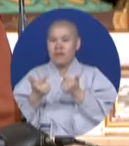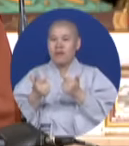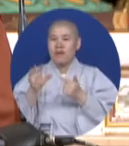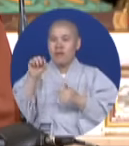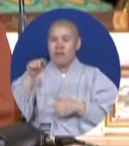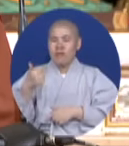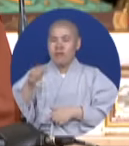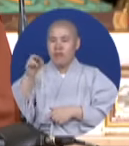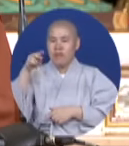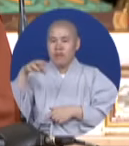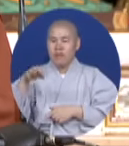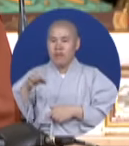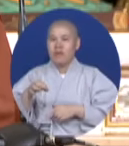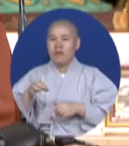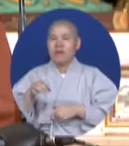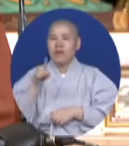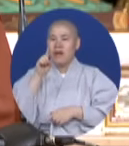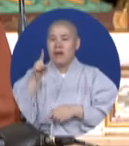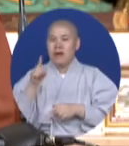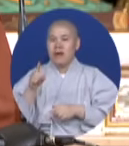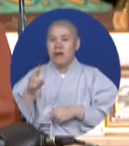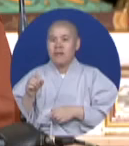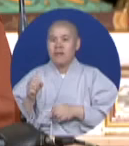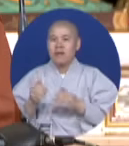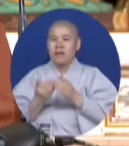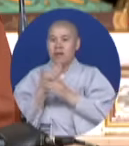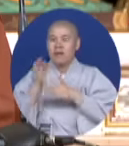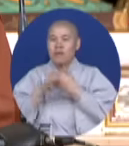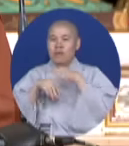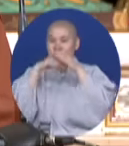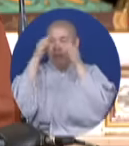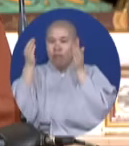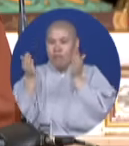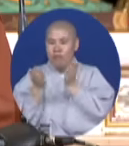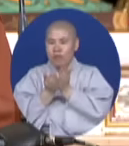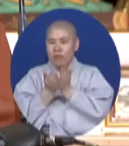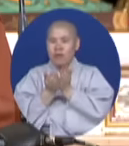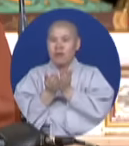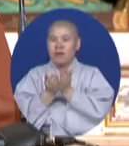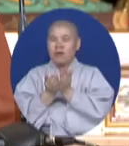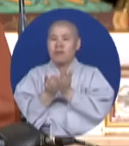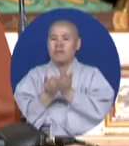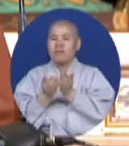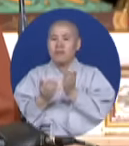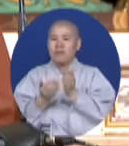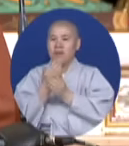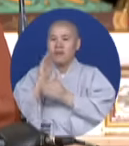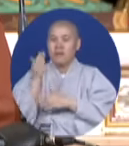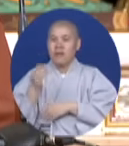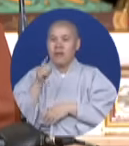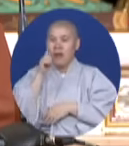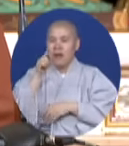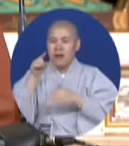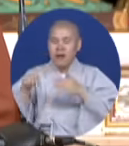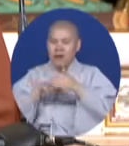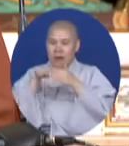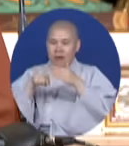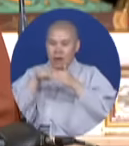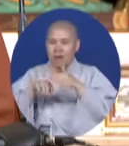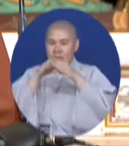하나가 일어나면 전체가 다 일어나는 거예요. 하나 속에 모든 것이 다 있는 거예요.